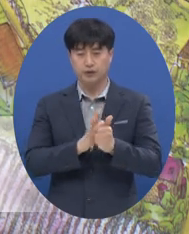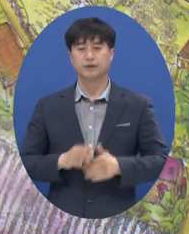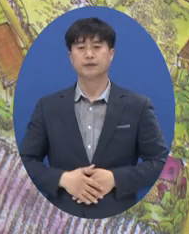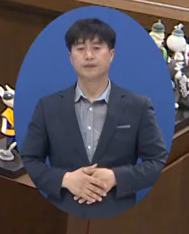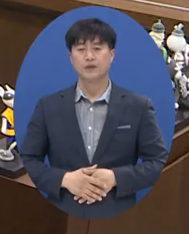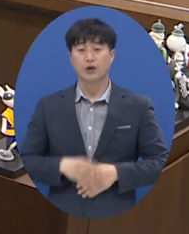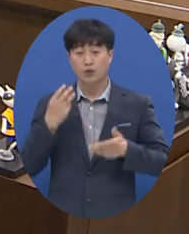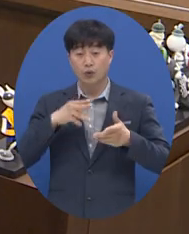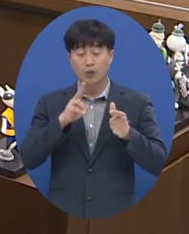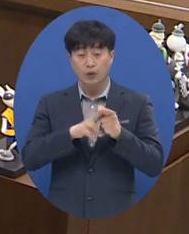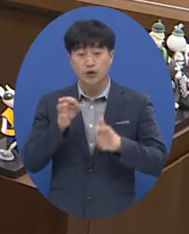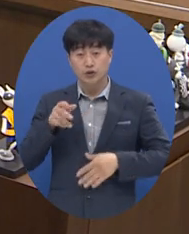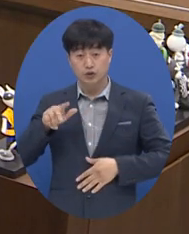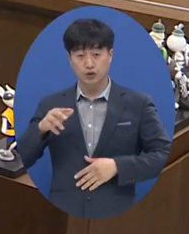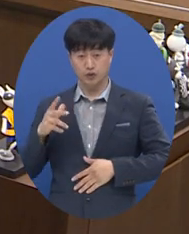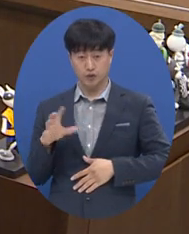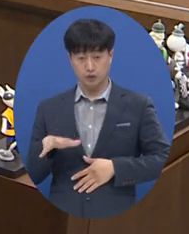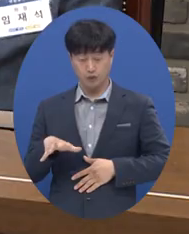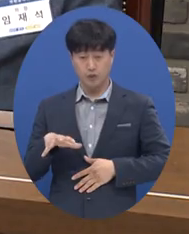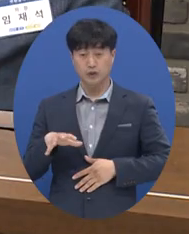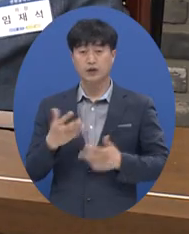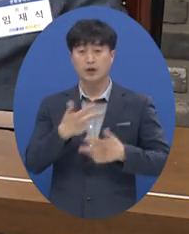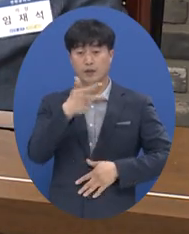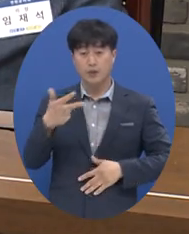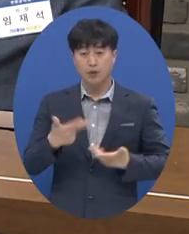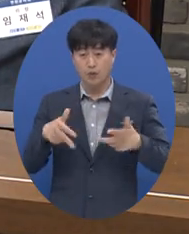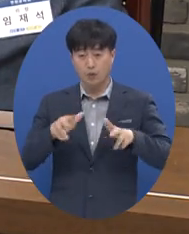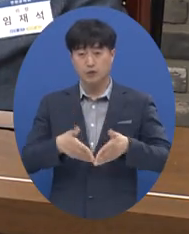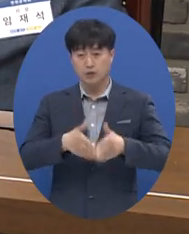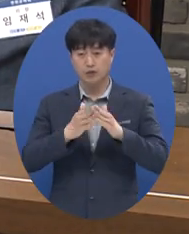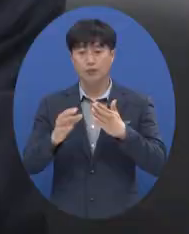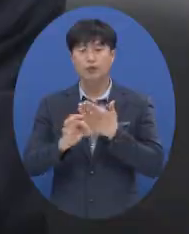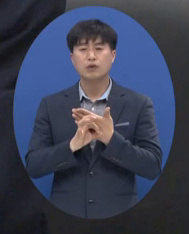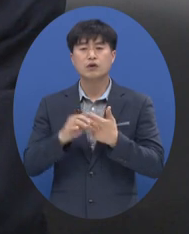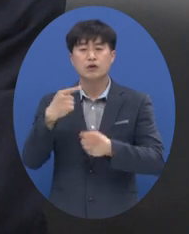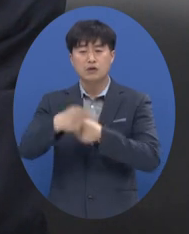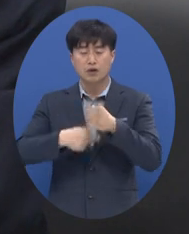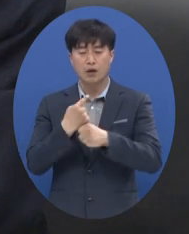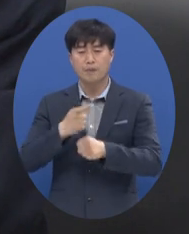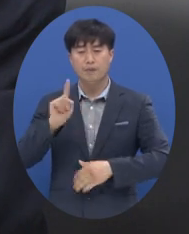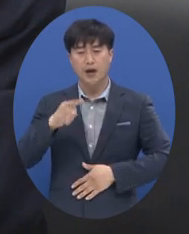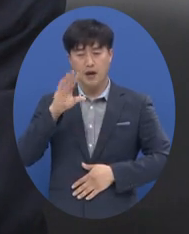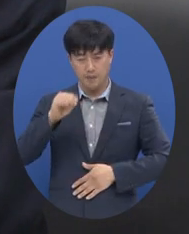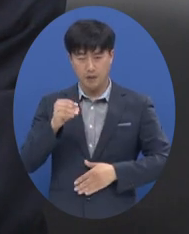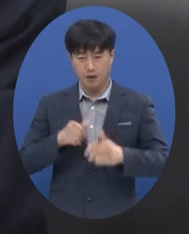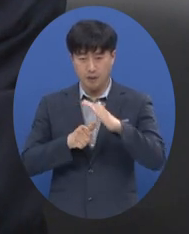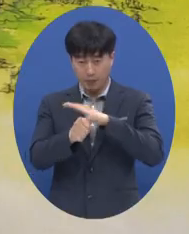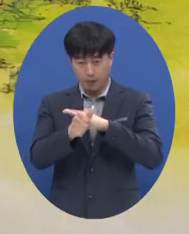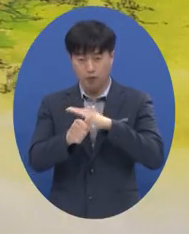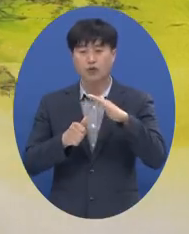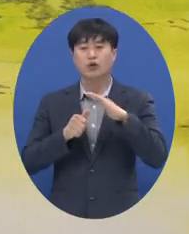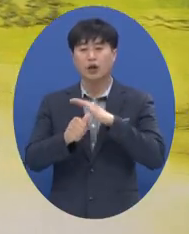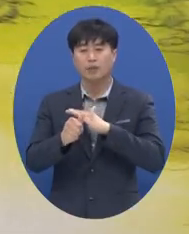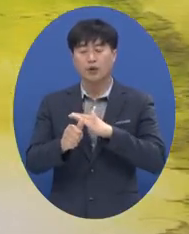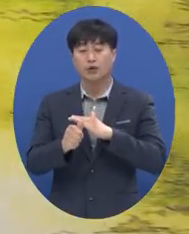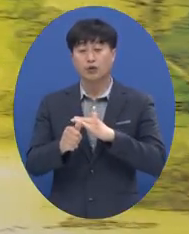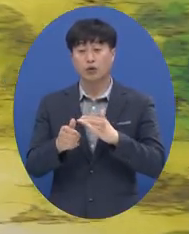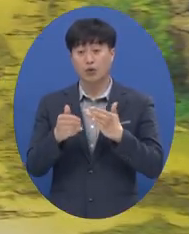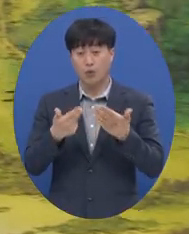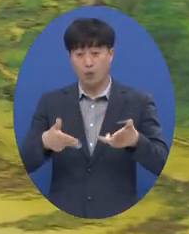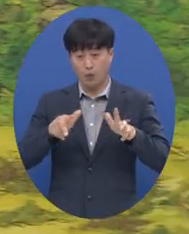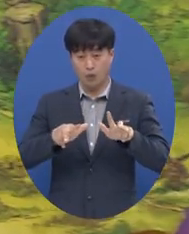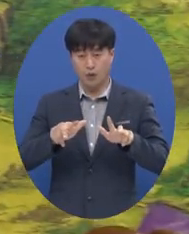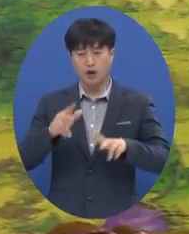하겠습니다 경의 도와 연천군은 덴마크 테마파크가 조성되면 연간 100만 여 명이 방문하는 대표적인 생태